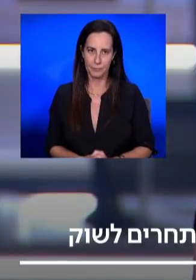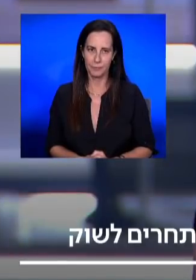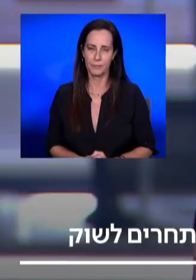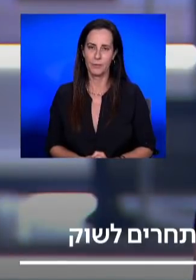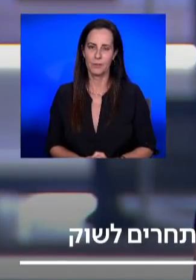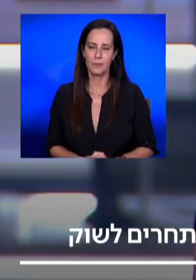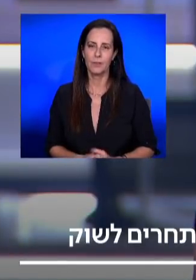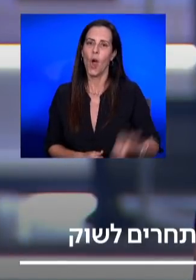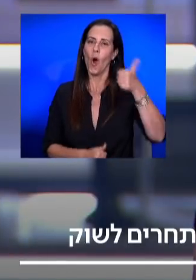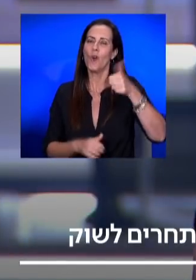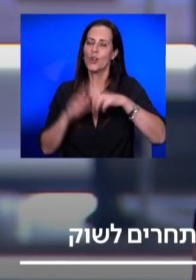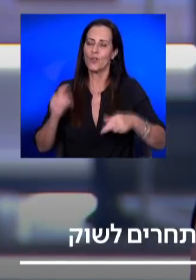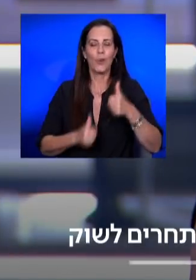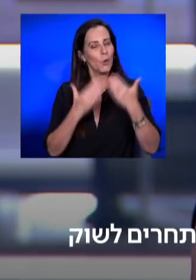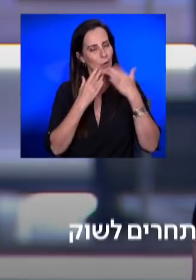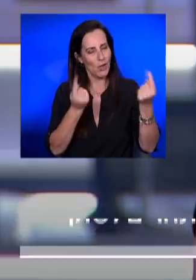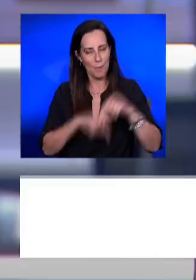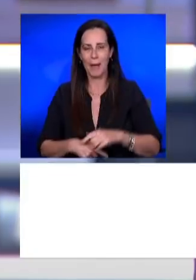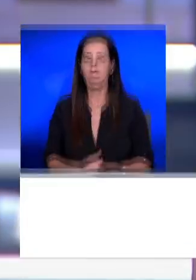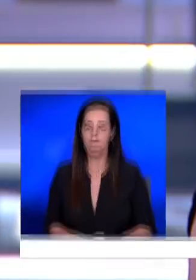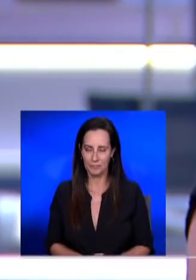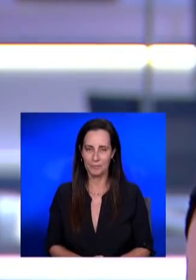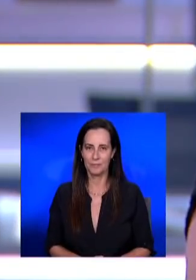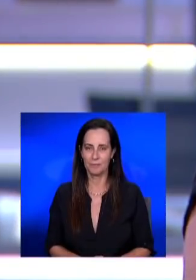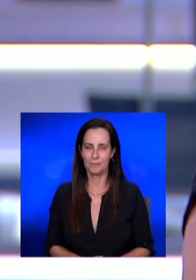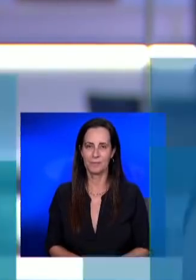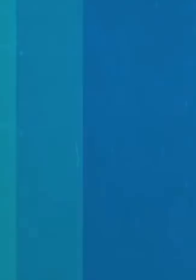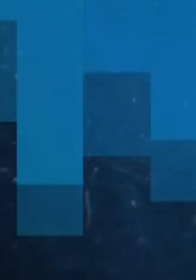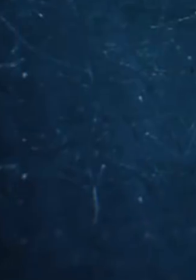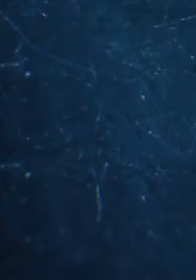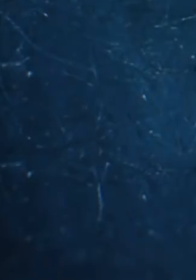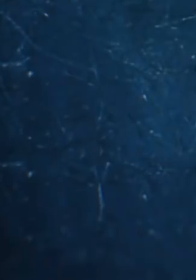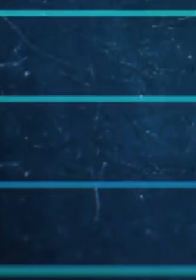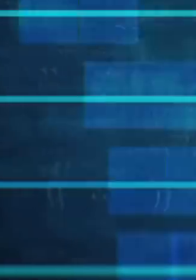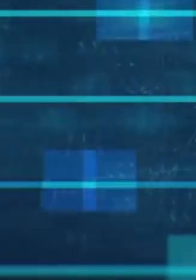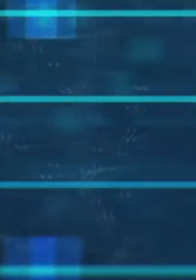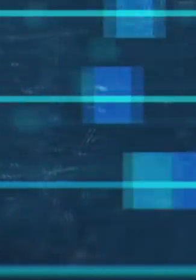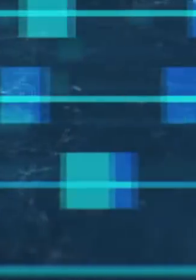אלפרין, ראש רשות התחרות, תודה רבה שהיית איתנו הערב. תודה ערב רבה טוב. וערב טוב.